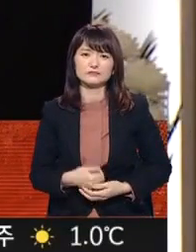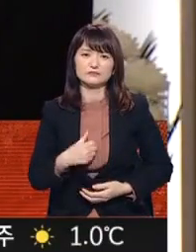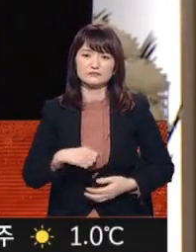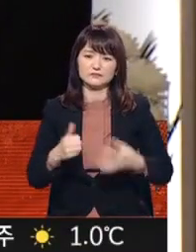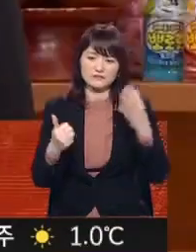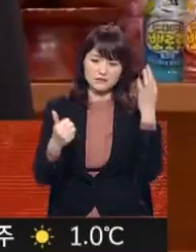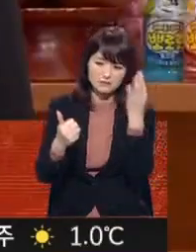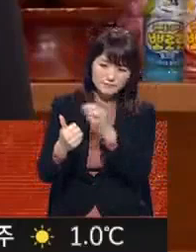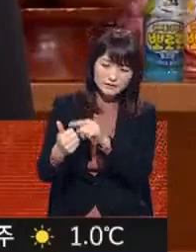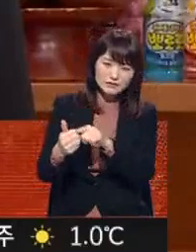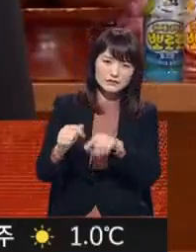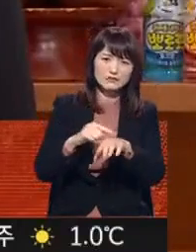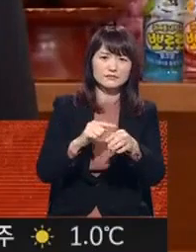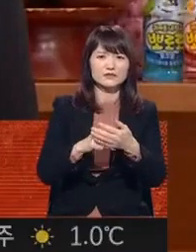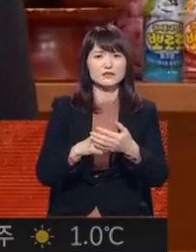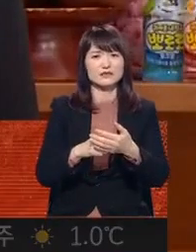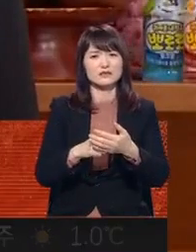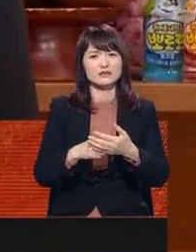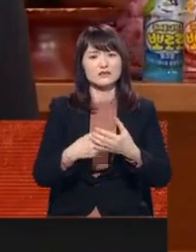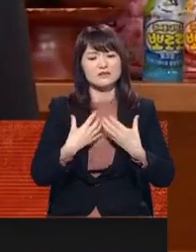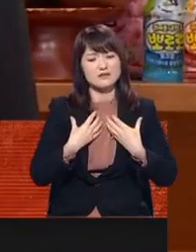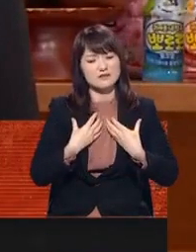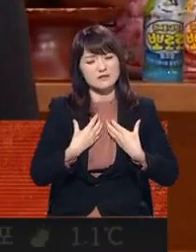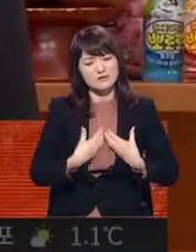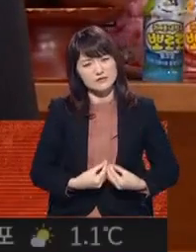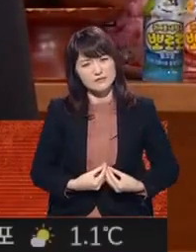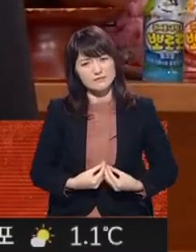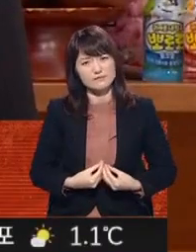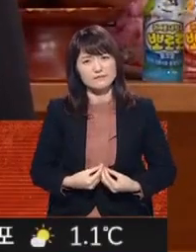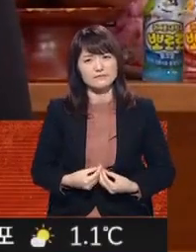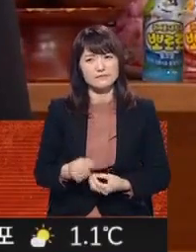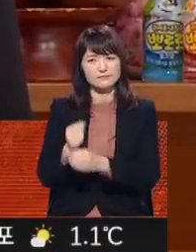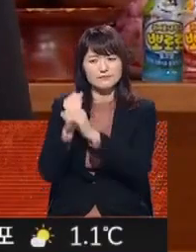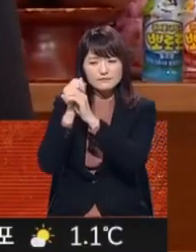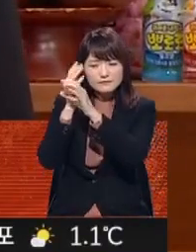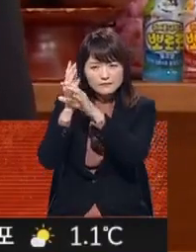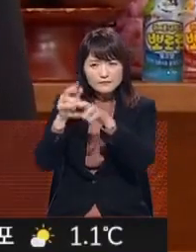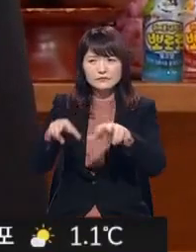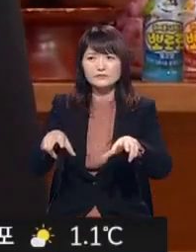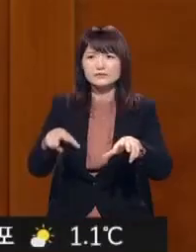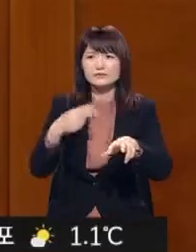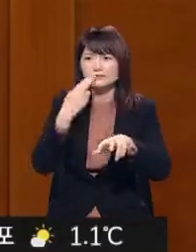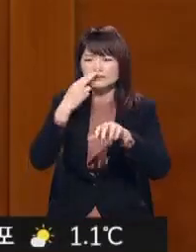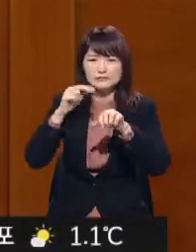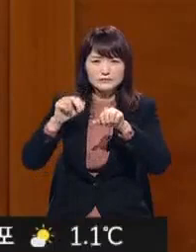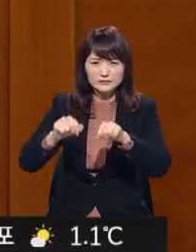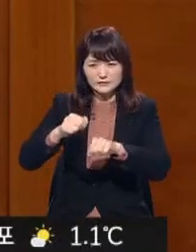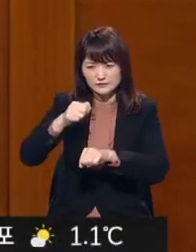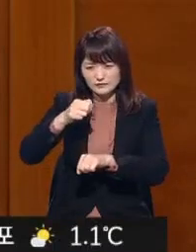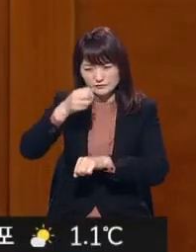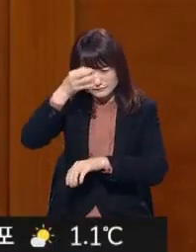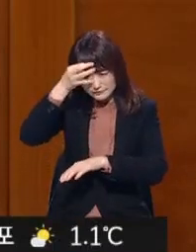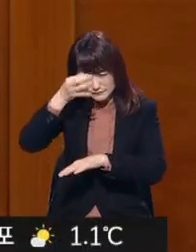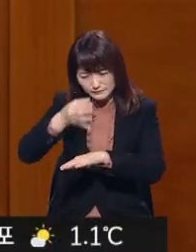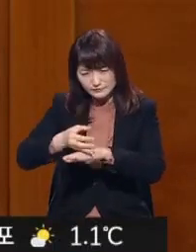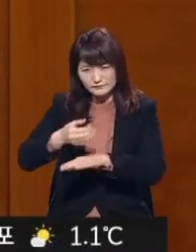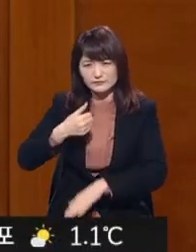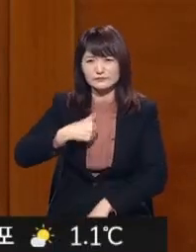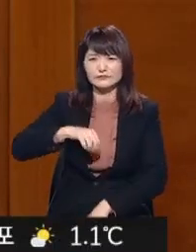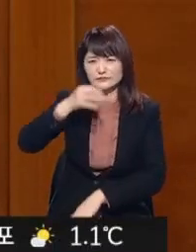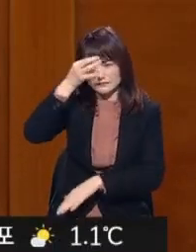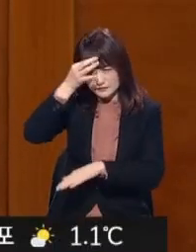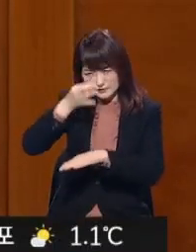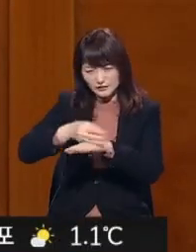봤다면 치모는 마음이 무너졌을 겁니다 아니나 다를까 장례 절차를 진행한 지금 살아있는게 더 죄송스럽다 아이에 대한